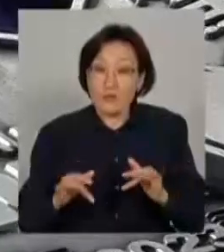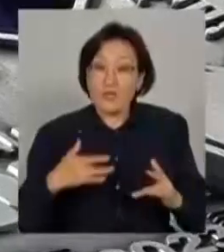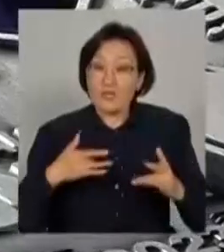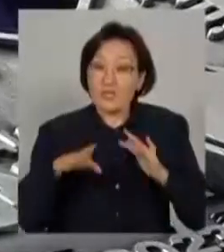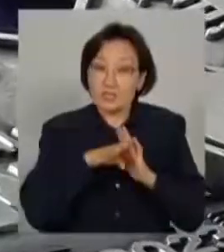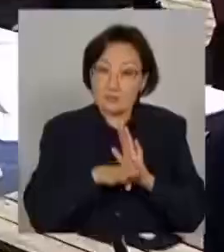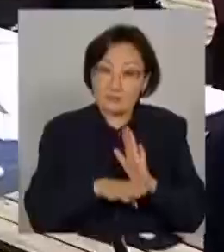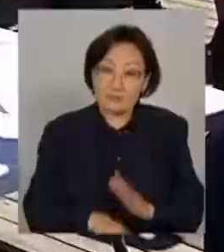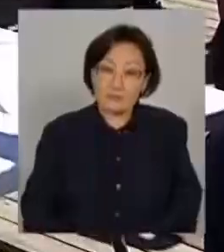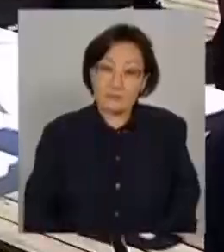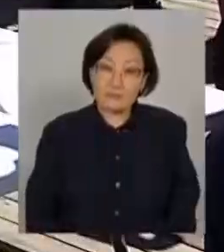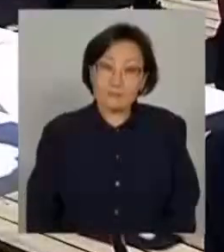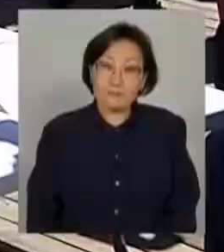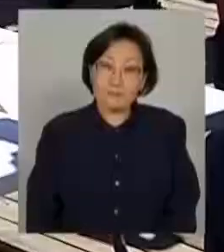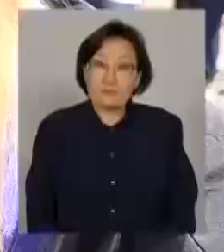концерт.